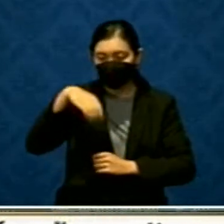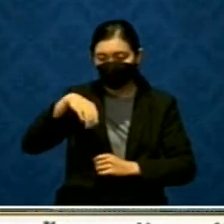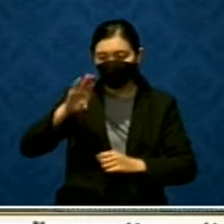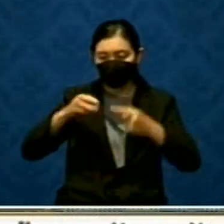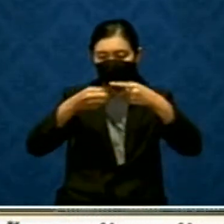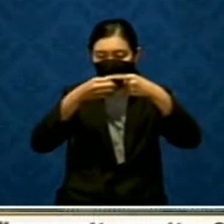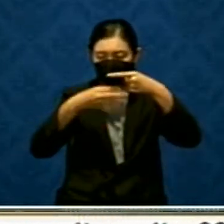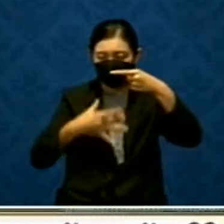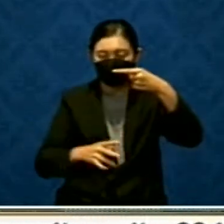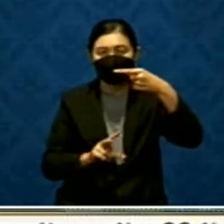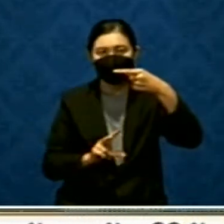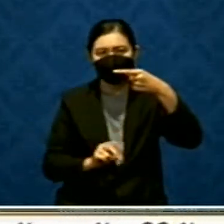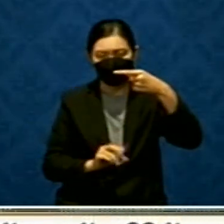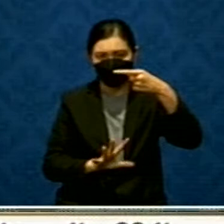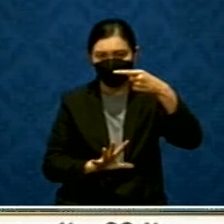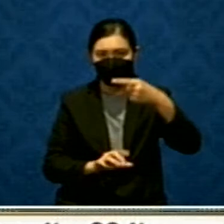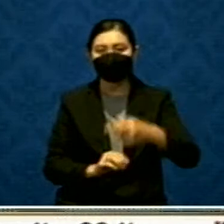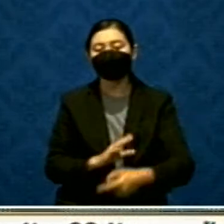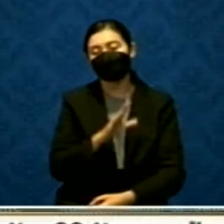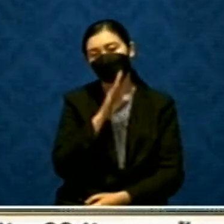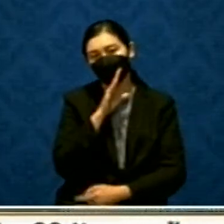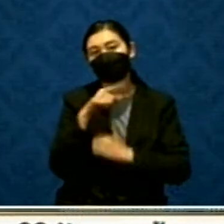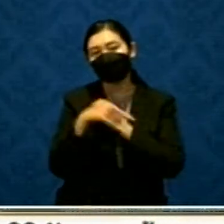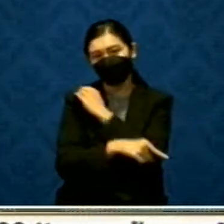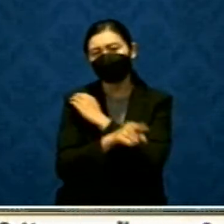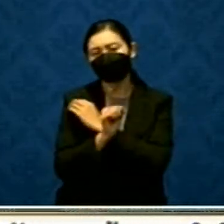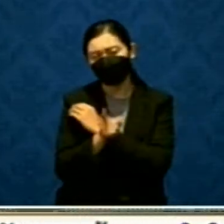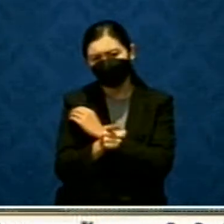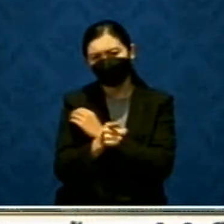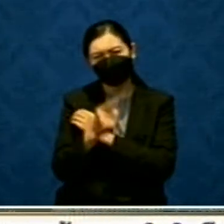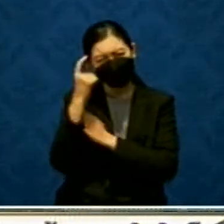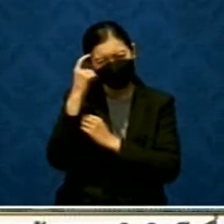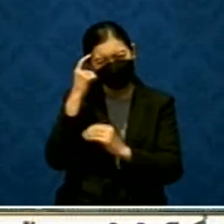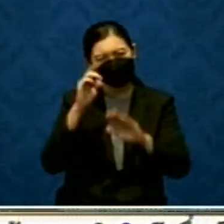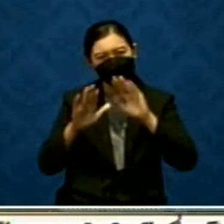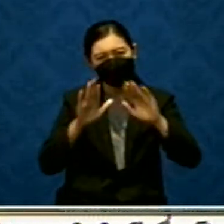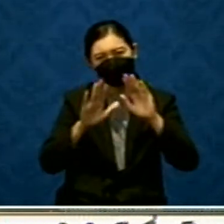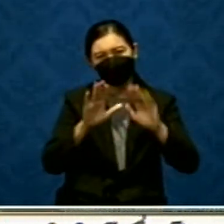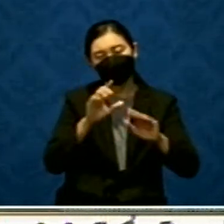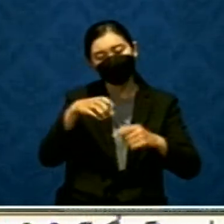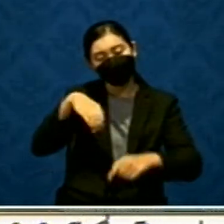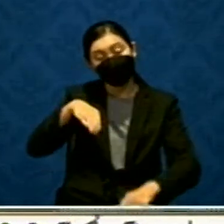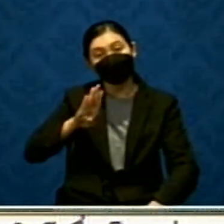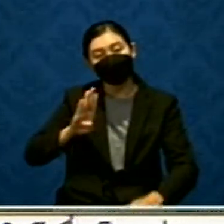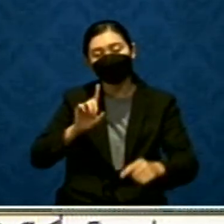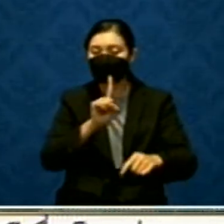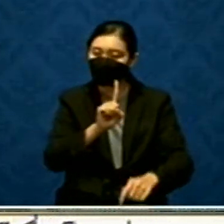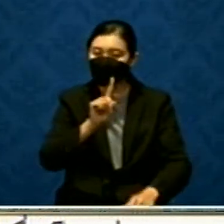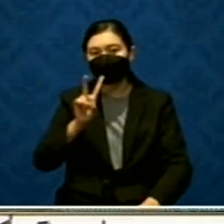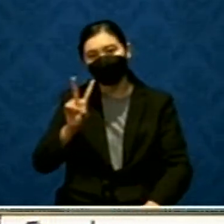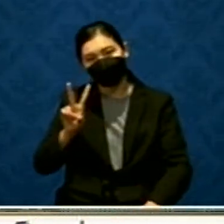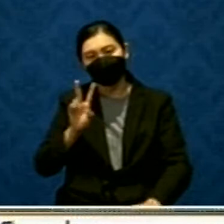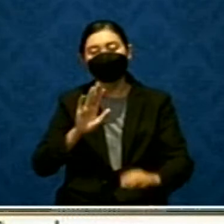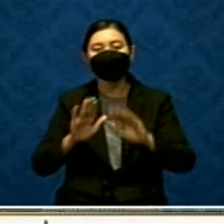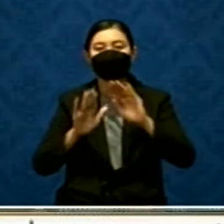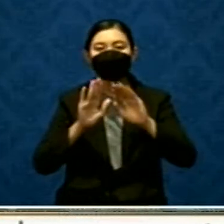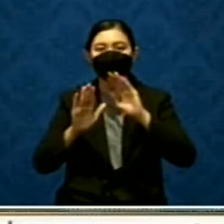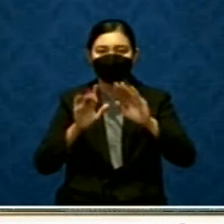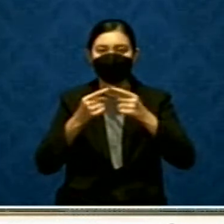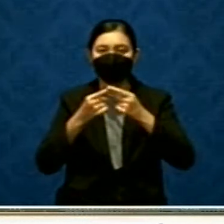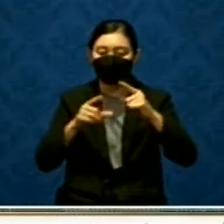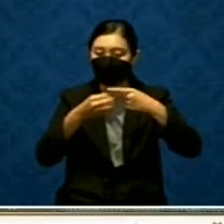ทน่าจะมีเพียง1บริษัทหรือ2บริษัทเท่านั้นนะครับเพราะฉะนั้นนี่เป็นเรื่องยืนยันครับว่าผมเองนะครับ